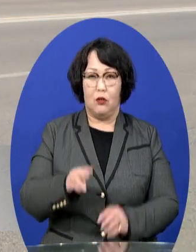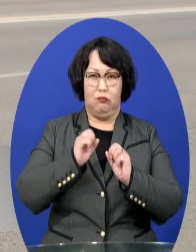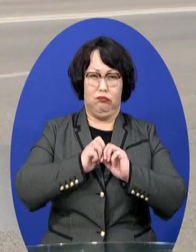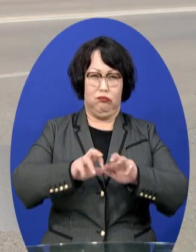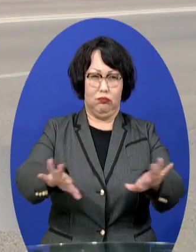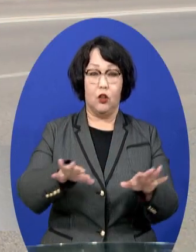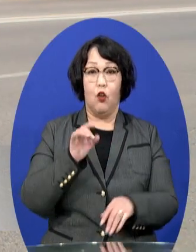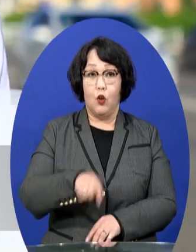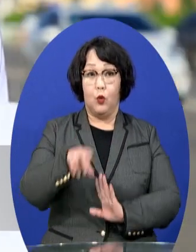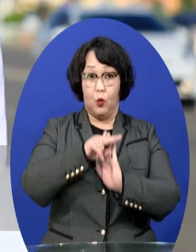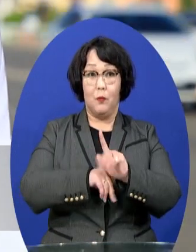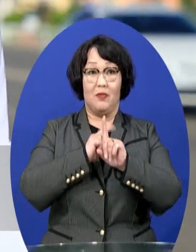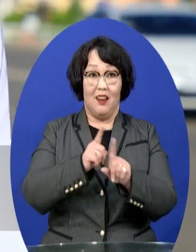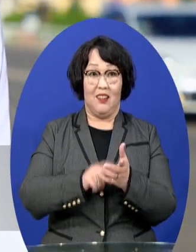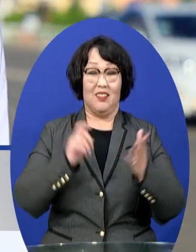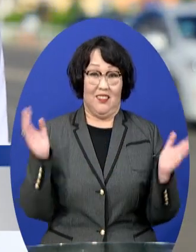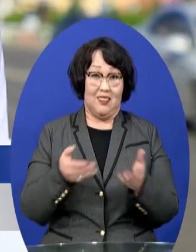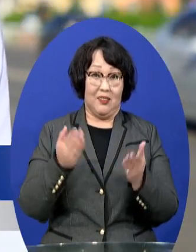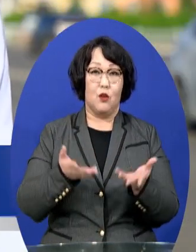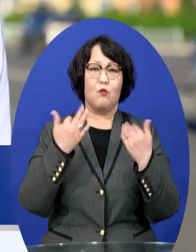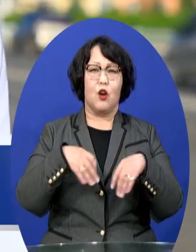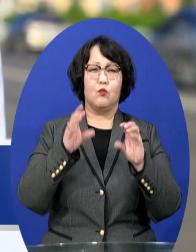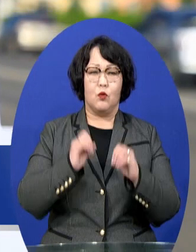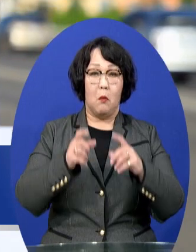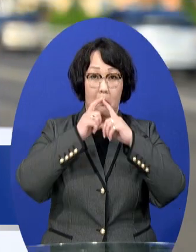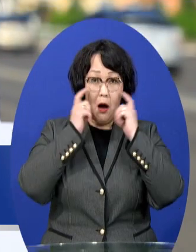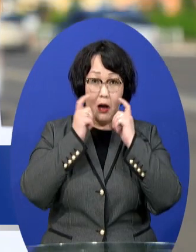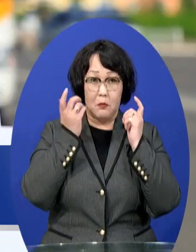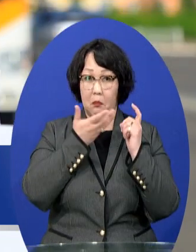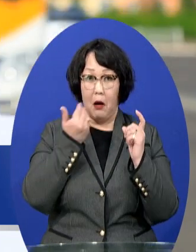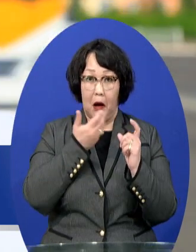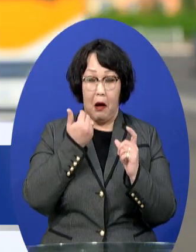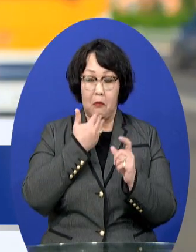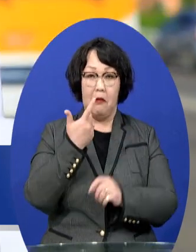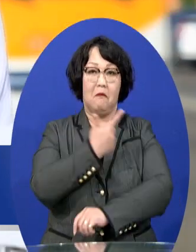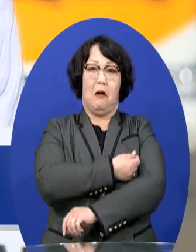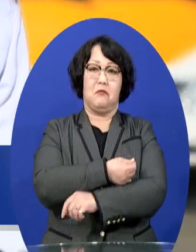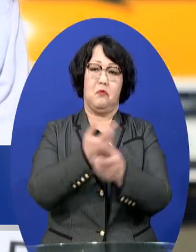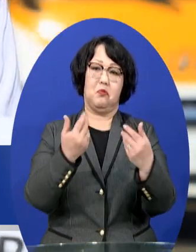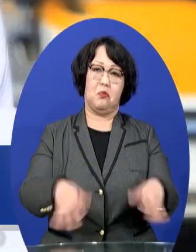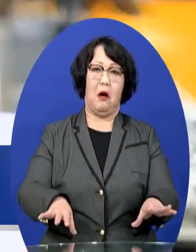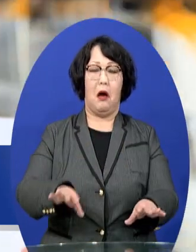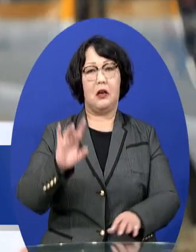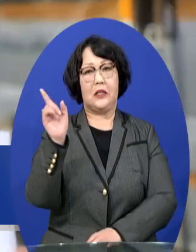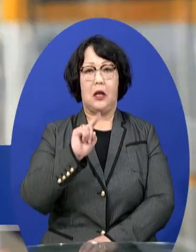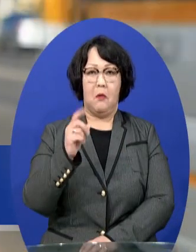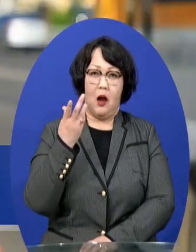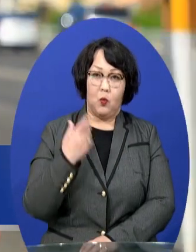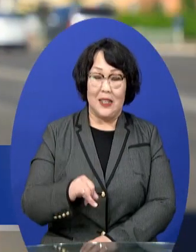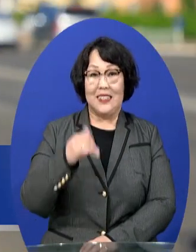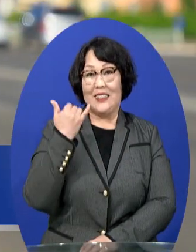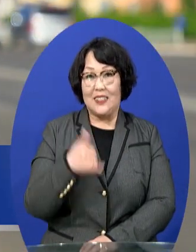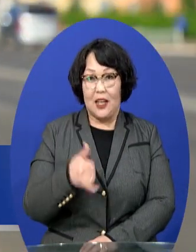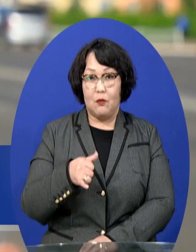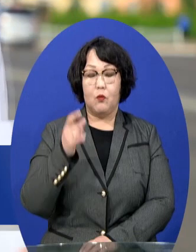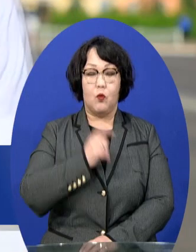барь гэдэг байгаа боловч маска зүүхгүй байна, вакцин хийлгэсэн гэдэг утгаараа. Дээрэс нь одоо бас хэсэг бүлгээрээ одоо